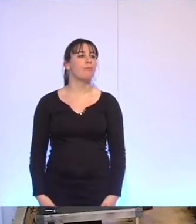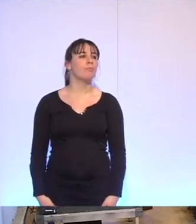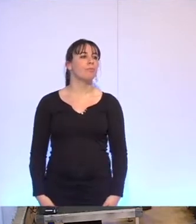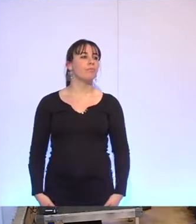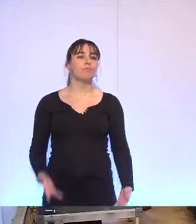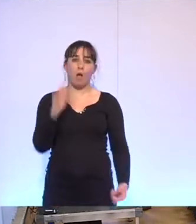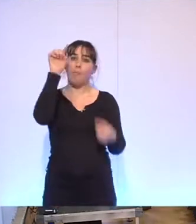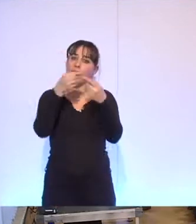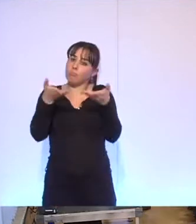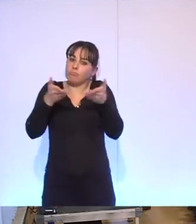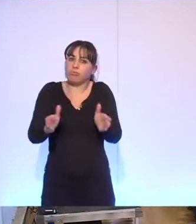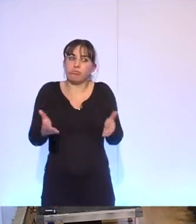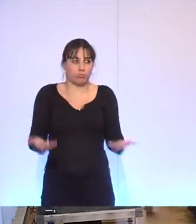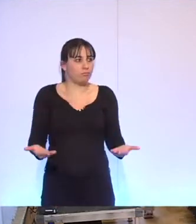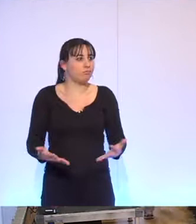Sur cette délibération.